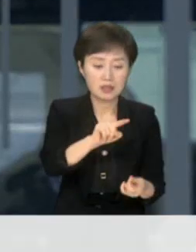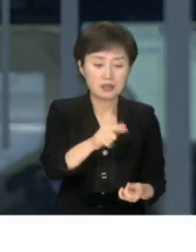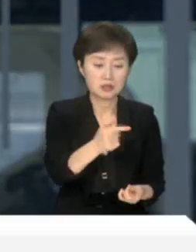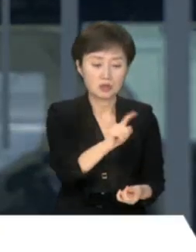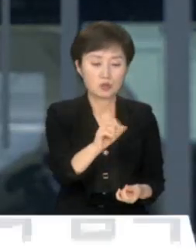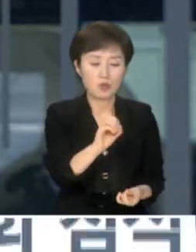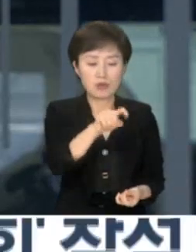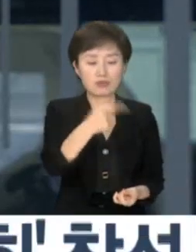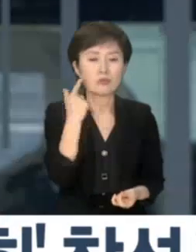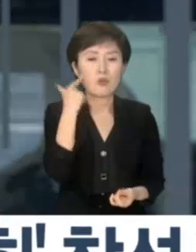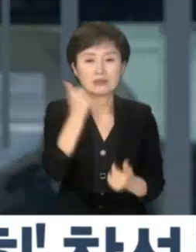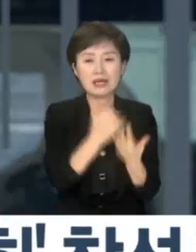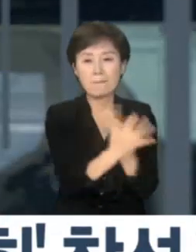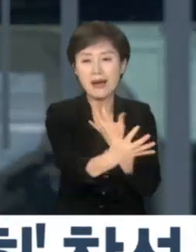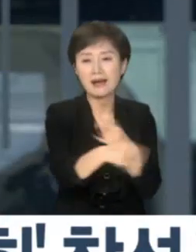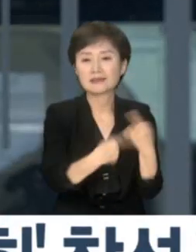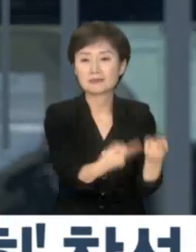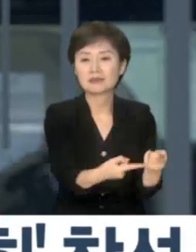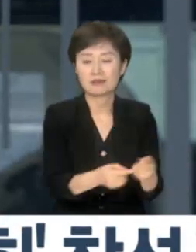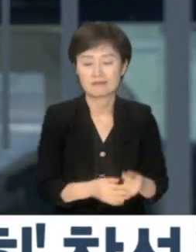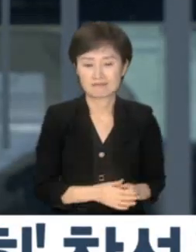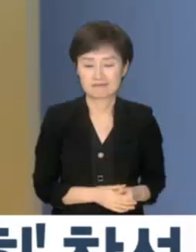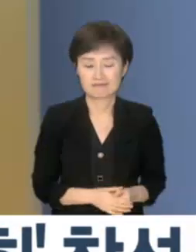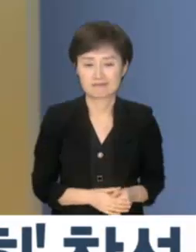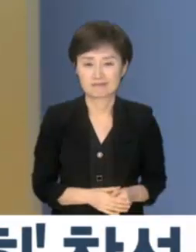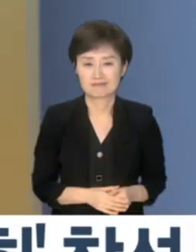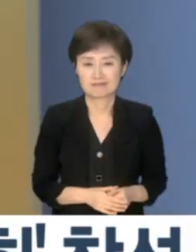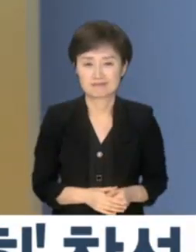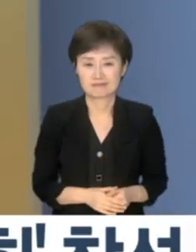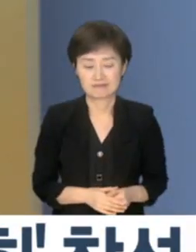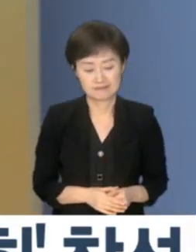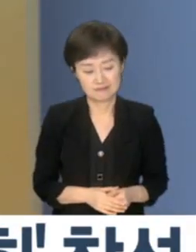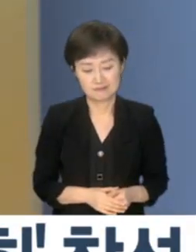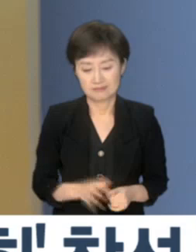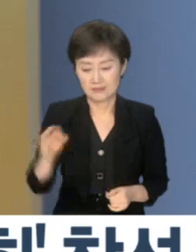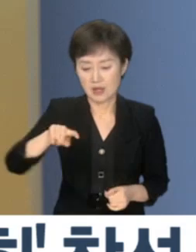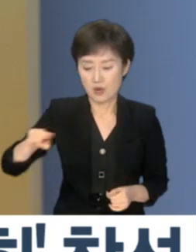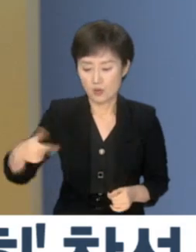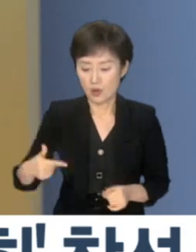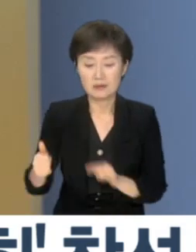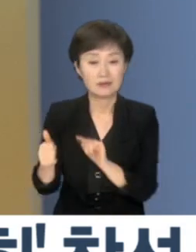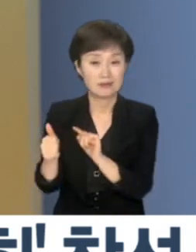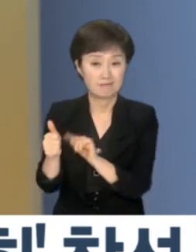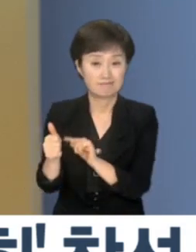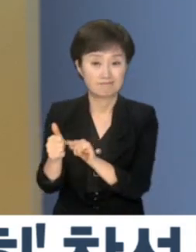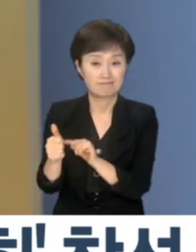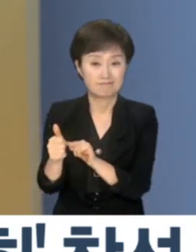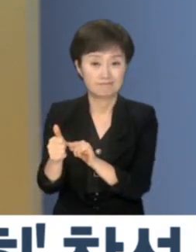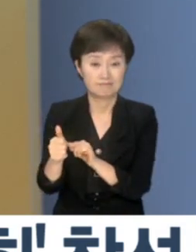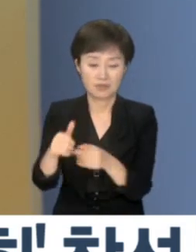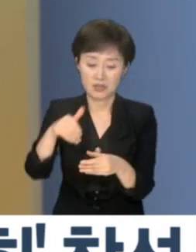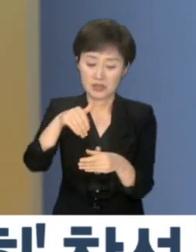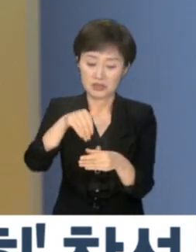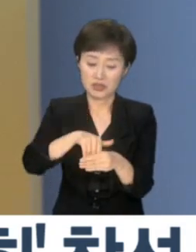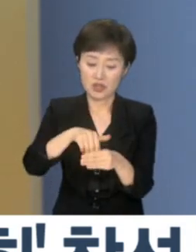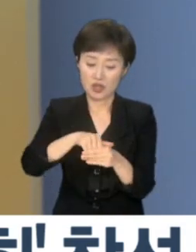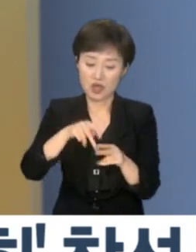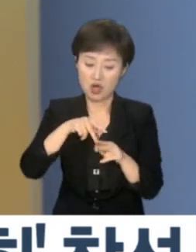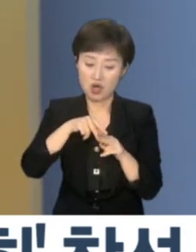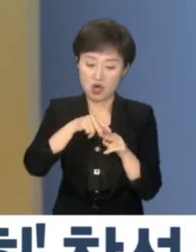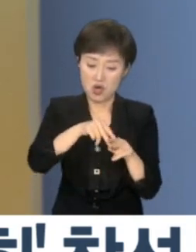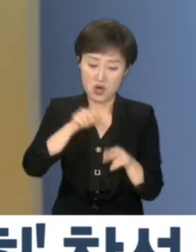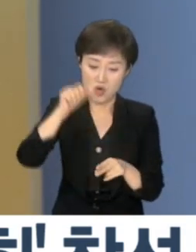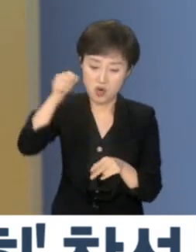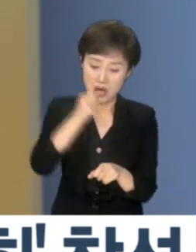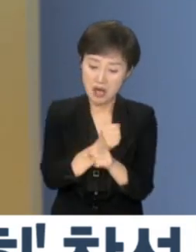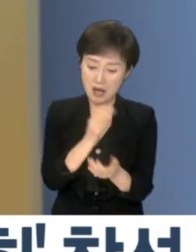이거 어떻게 보셨는지 한번 질문 드려볼게요. 사실은 원희룡 장관은 지금 뭐 총선을 출마하느냐 안 하느냐 큰